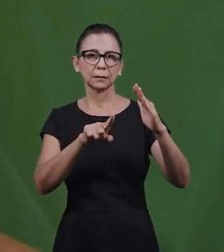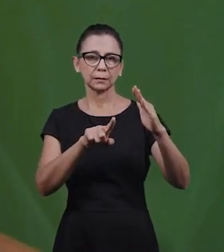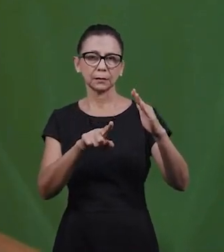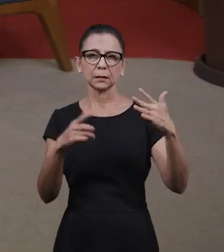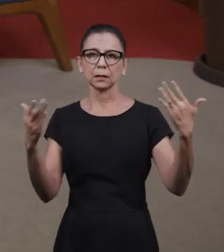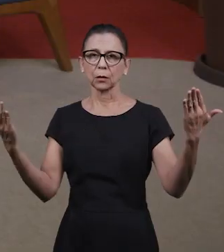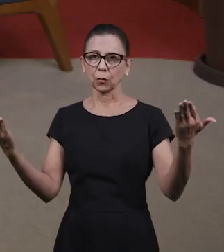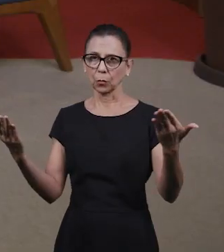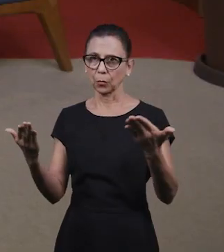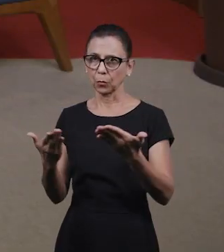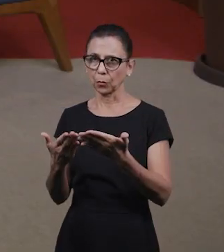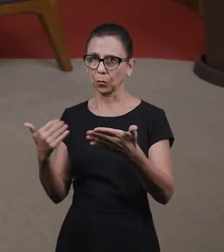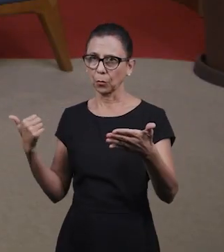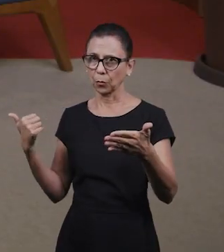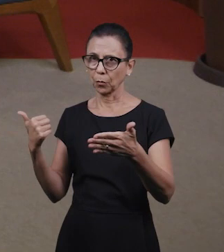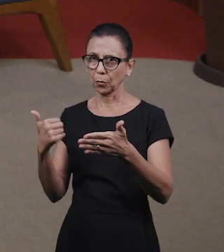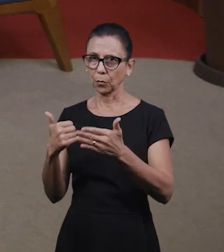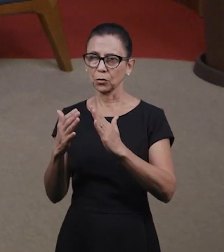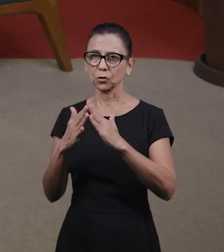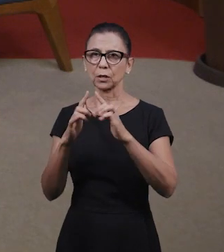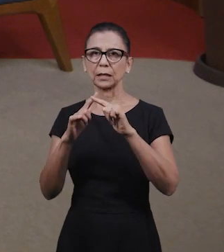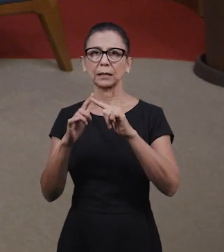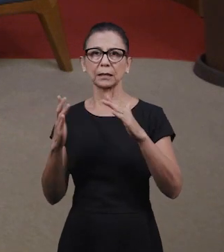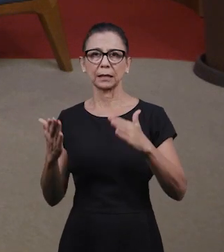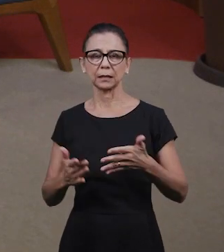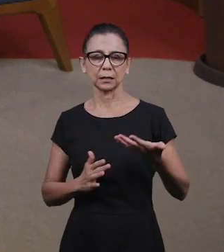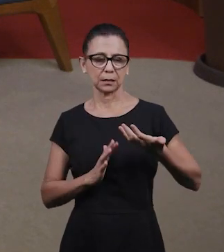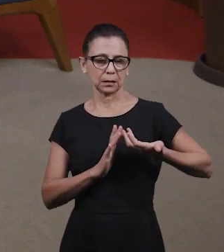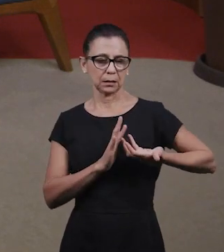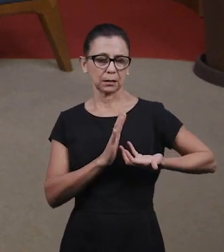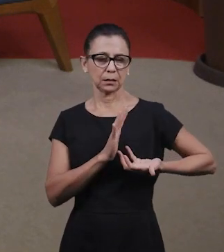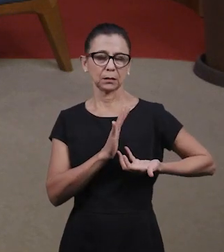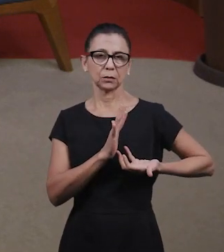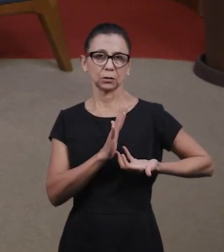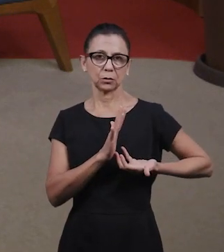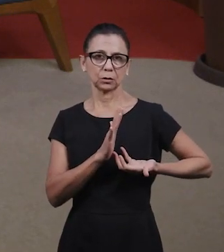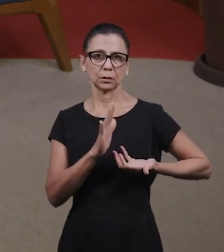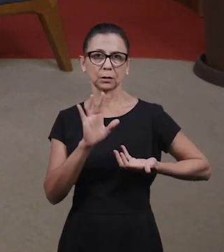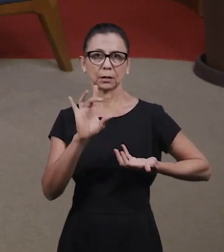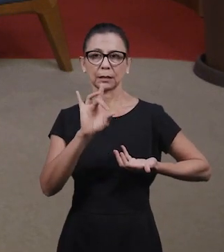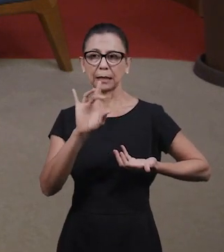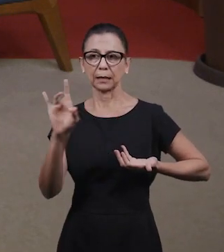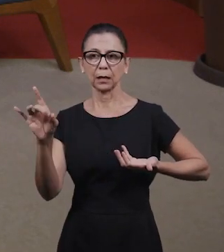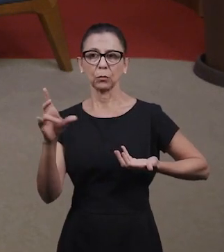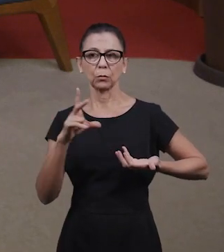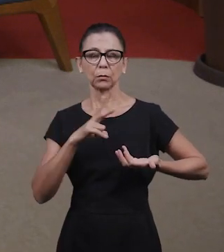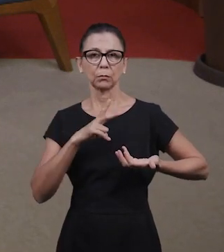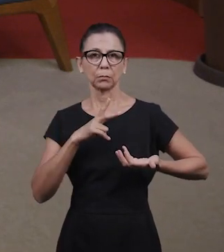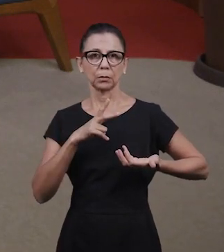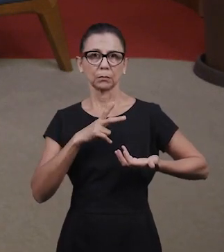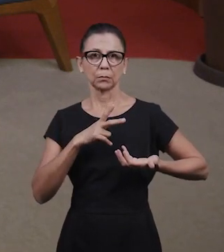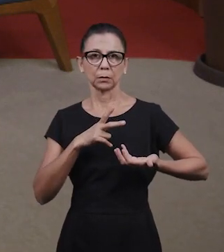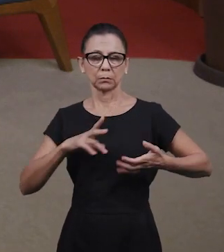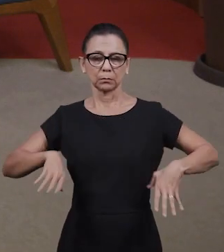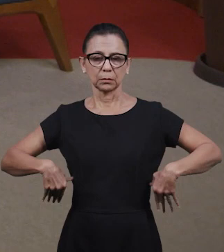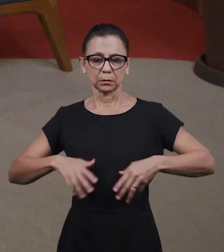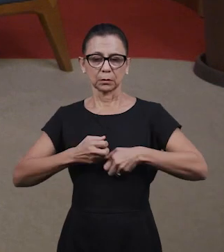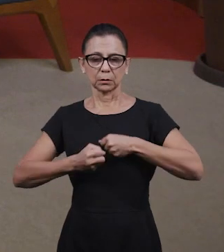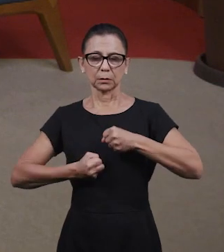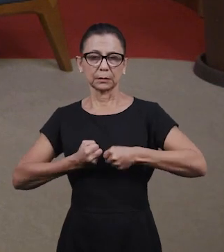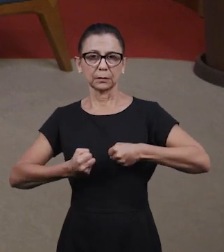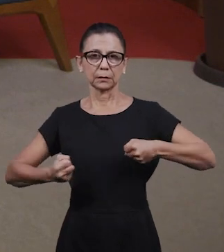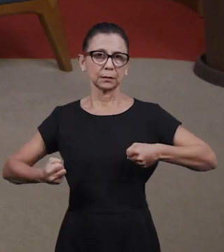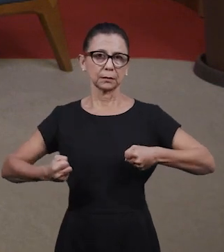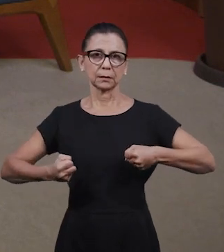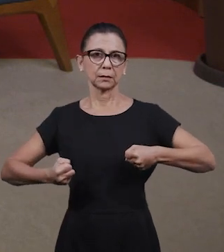l'Église, dans ce moment, elle a la lampe allumée. Chacun prêt, chacun avec les reins sains, les